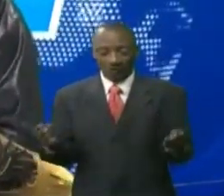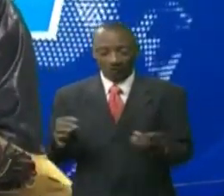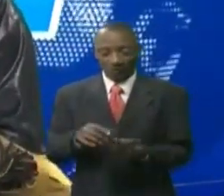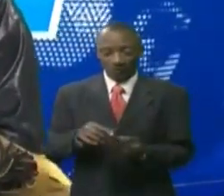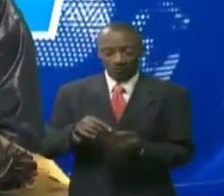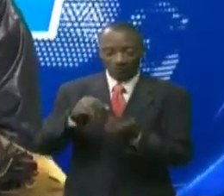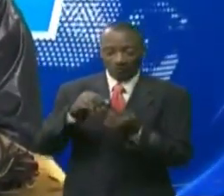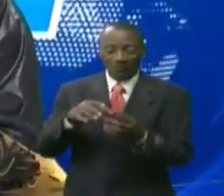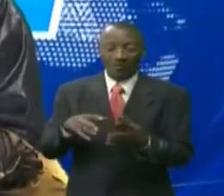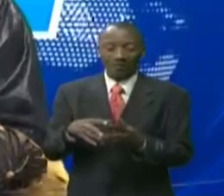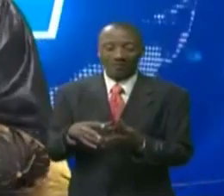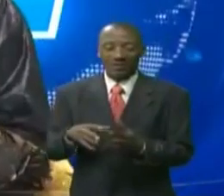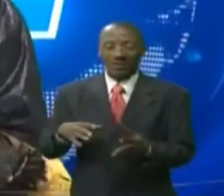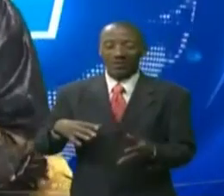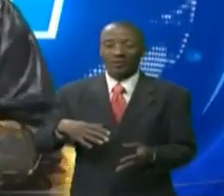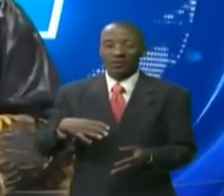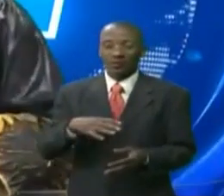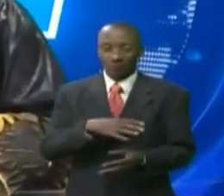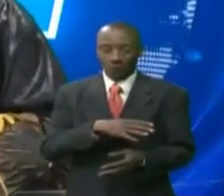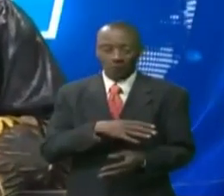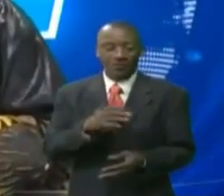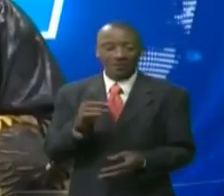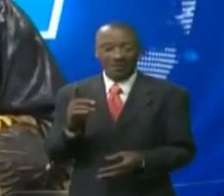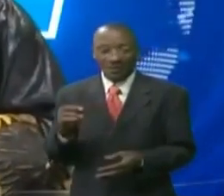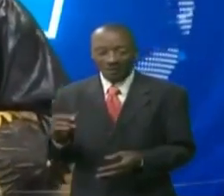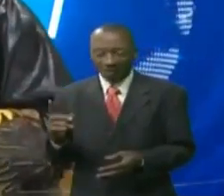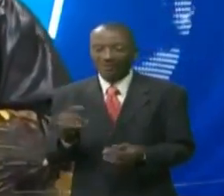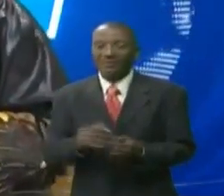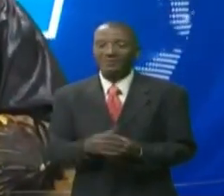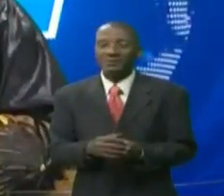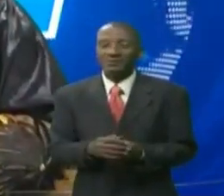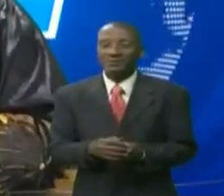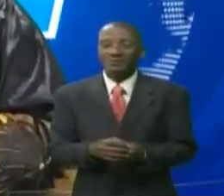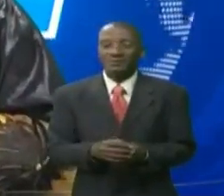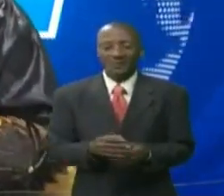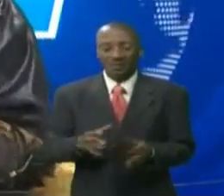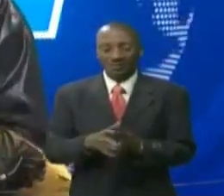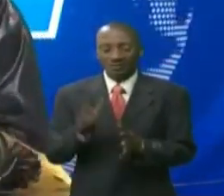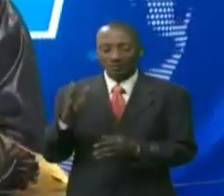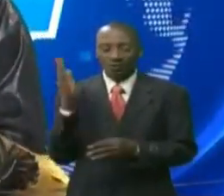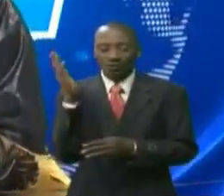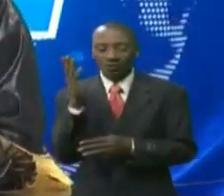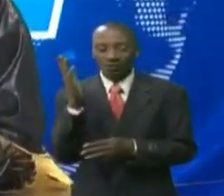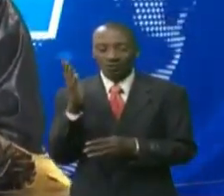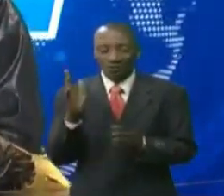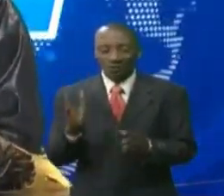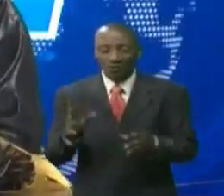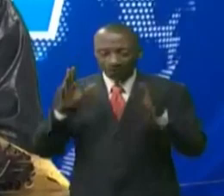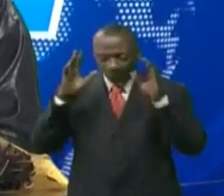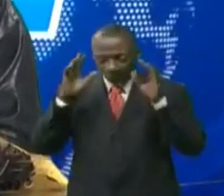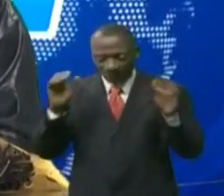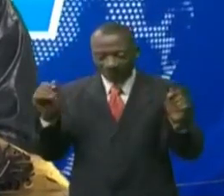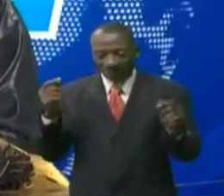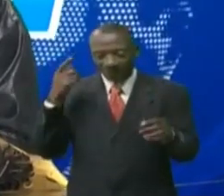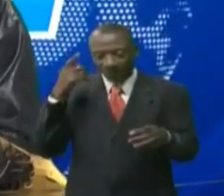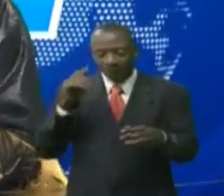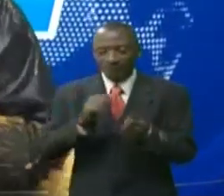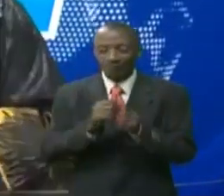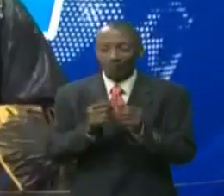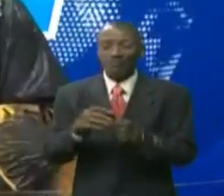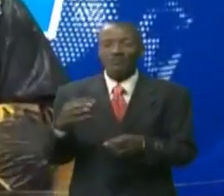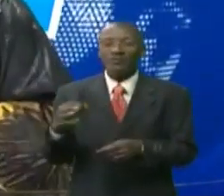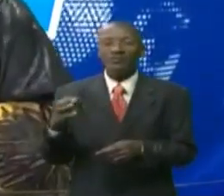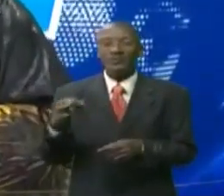d'organisation se sont réunis autour du conseiller principal du chef de l'État au collège santé et bien-être cadre